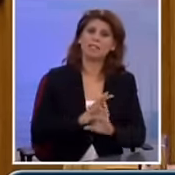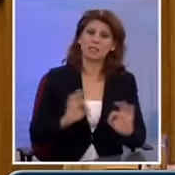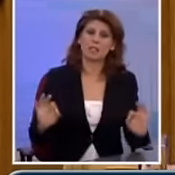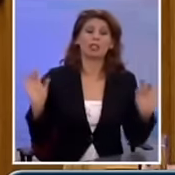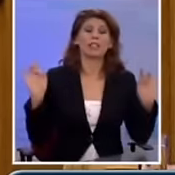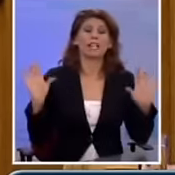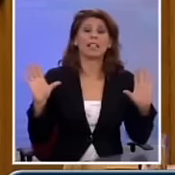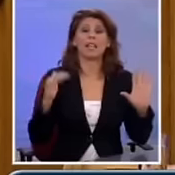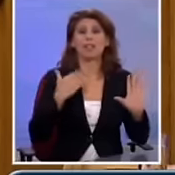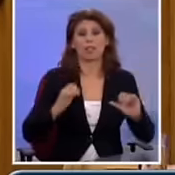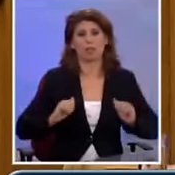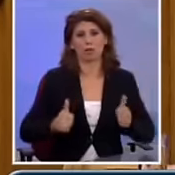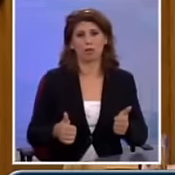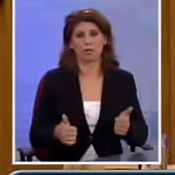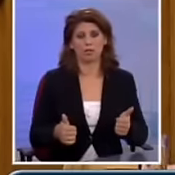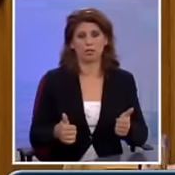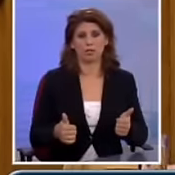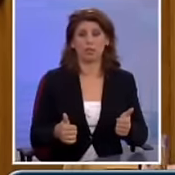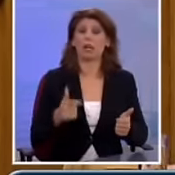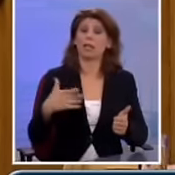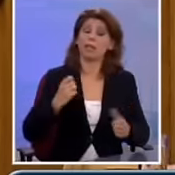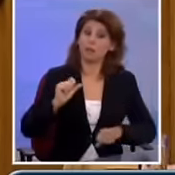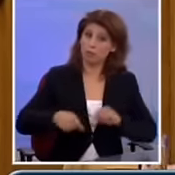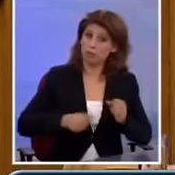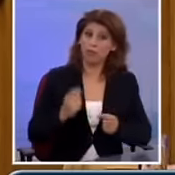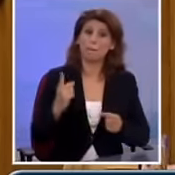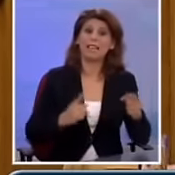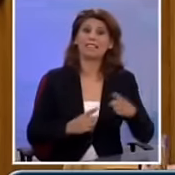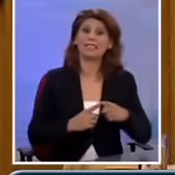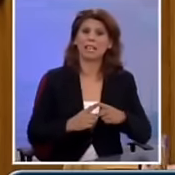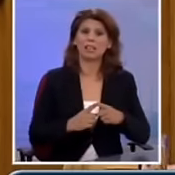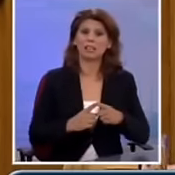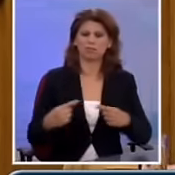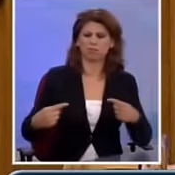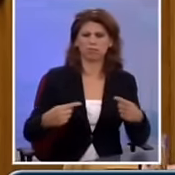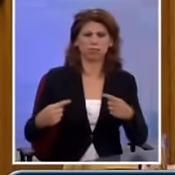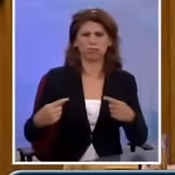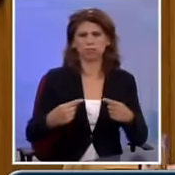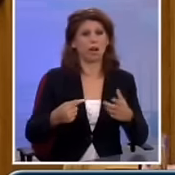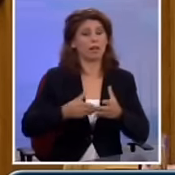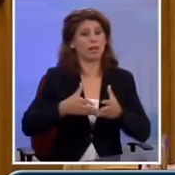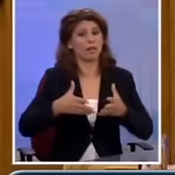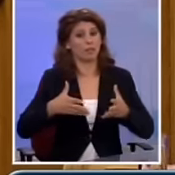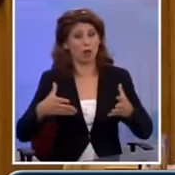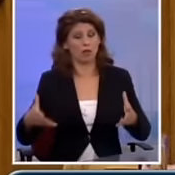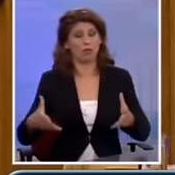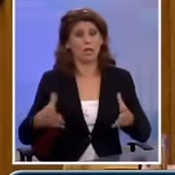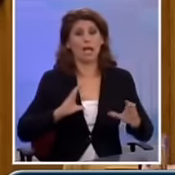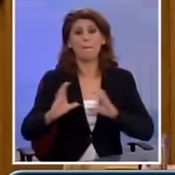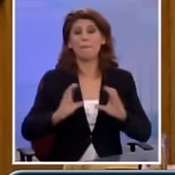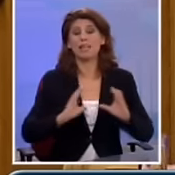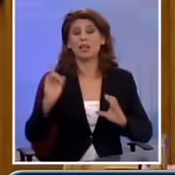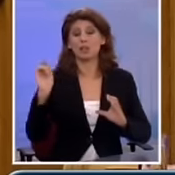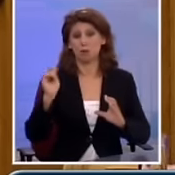ότι κανείς δεν θα το αποτολμήσει. Το να επιχειρηθεί μια τεχνητή όξυνση και να διωγγωθούν